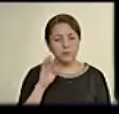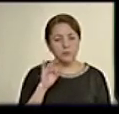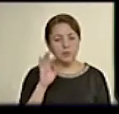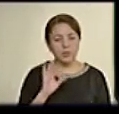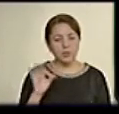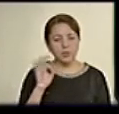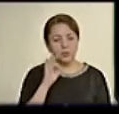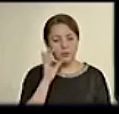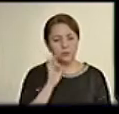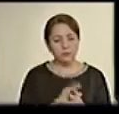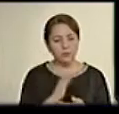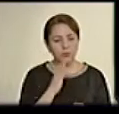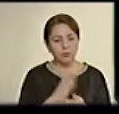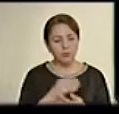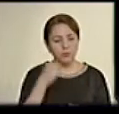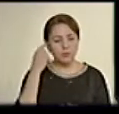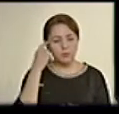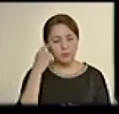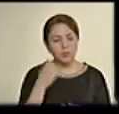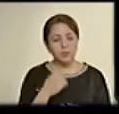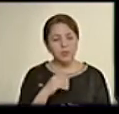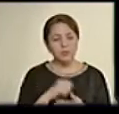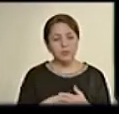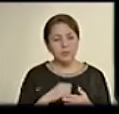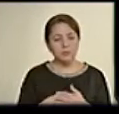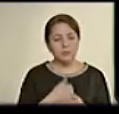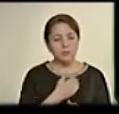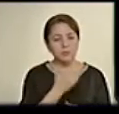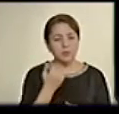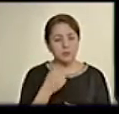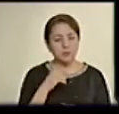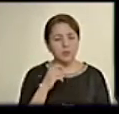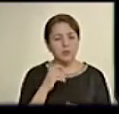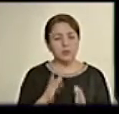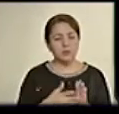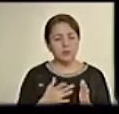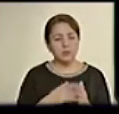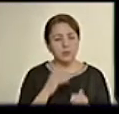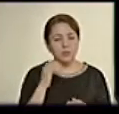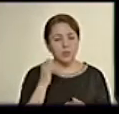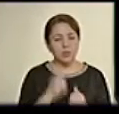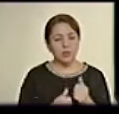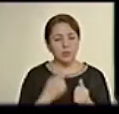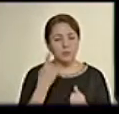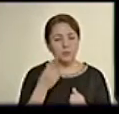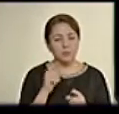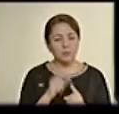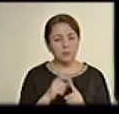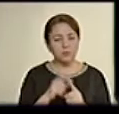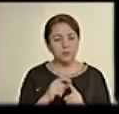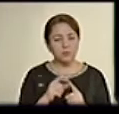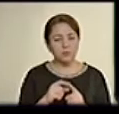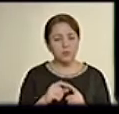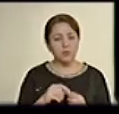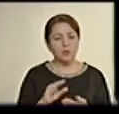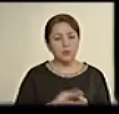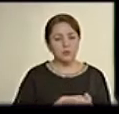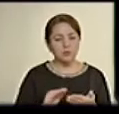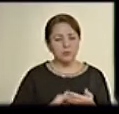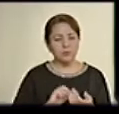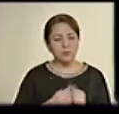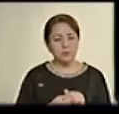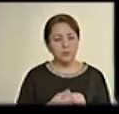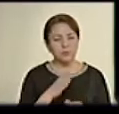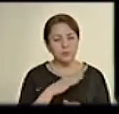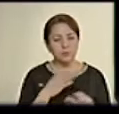bor. Chunki siz daftaringizga har bir atamani ta'rifi bilan yozib, yod olgan bo'lishingiz kerak edi.